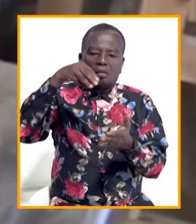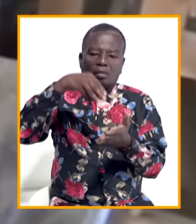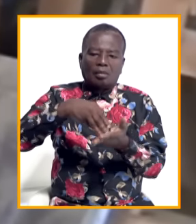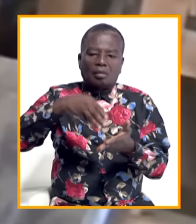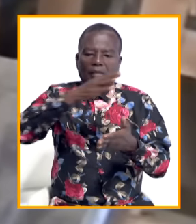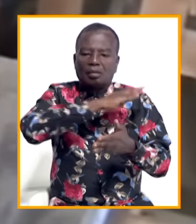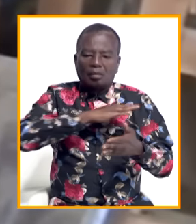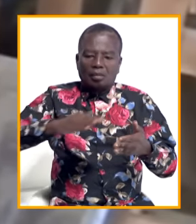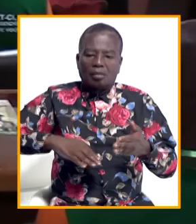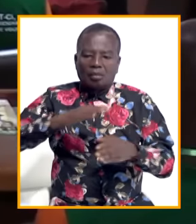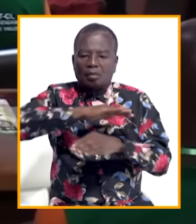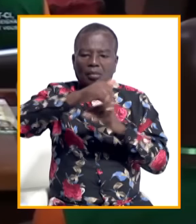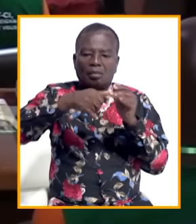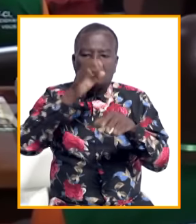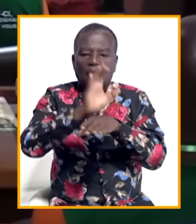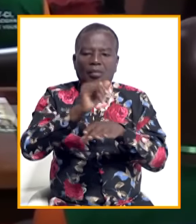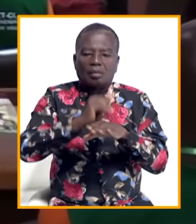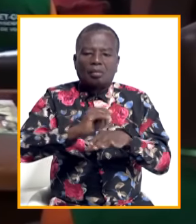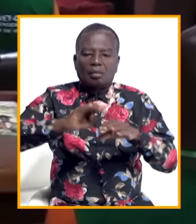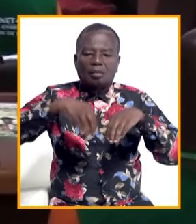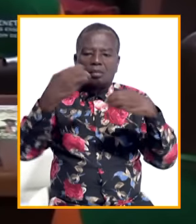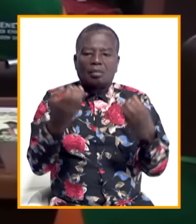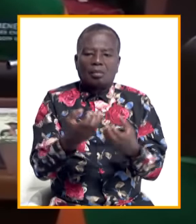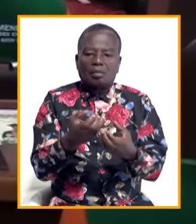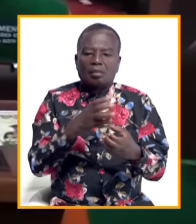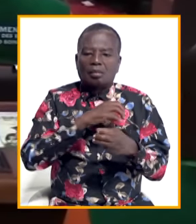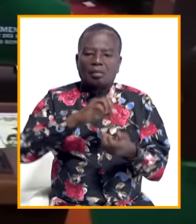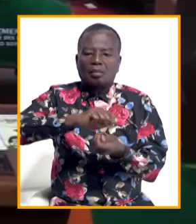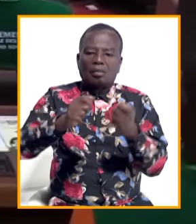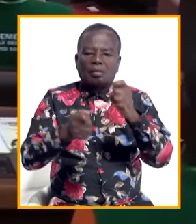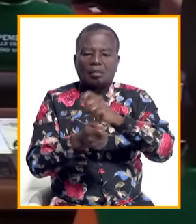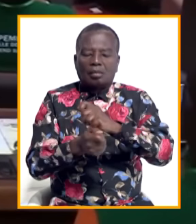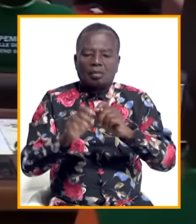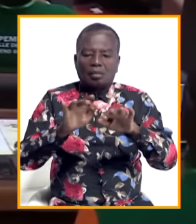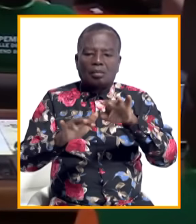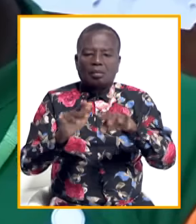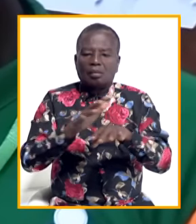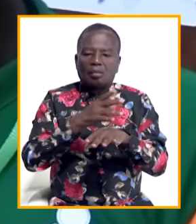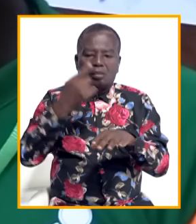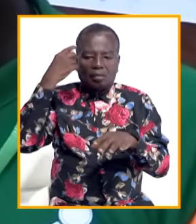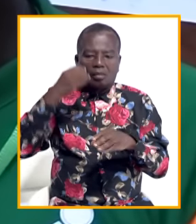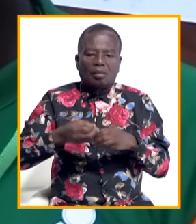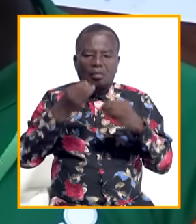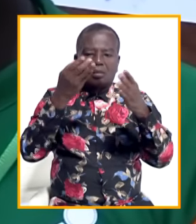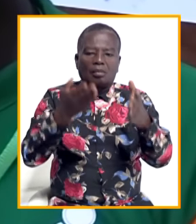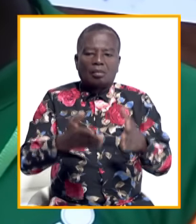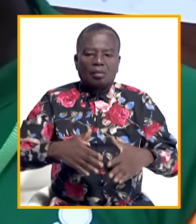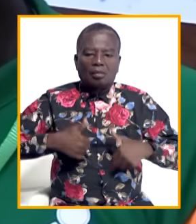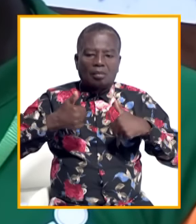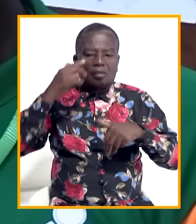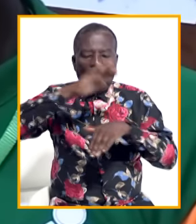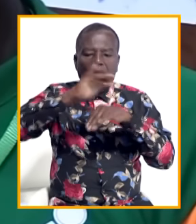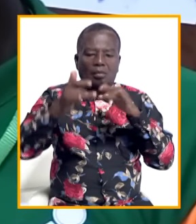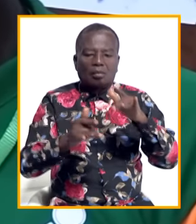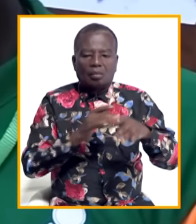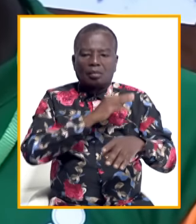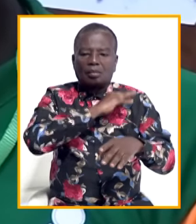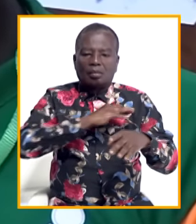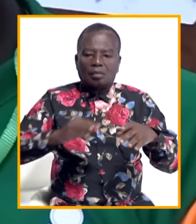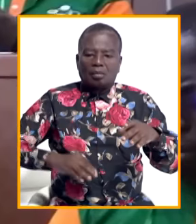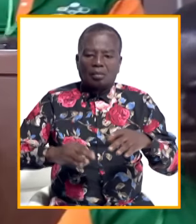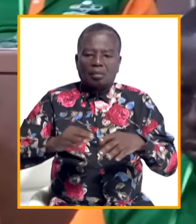du territoire ivoirien, la mutuelle a opéré une transformation digitale pour une offre de soins pour tous ses membres.